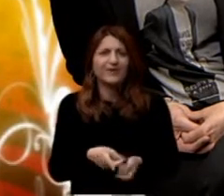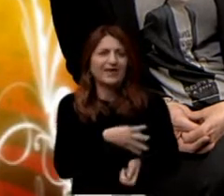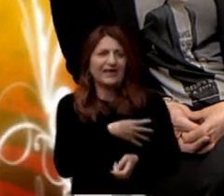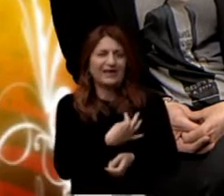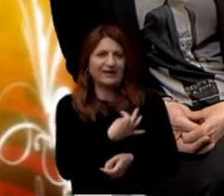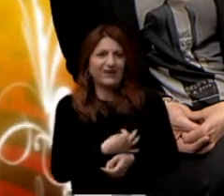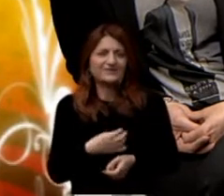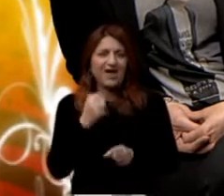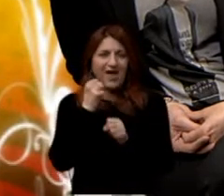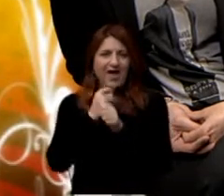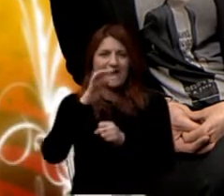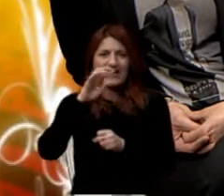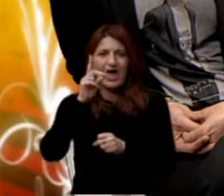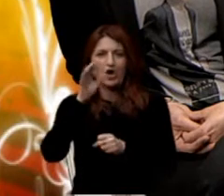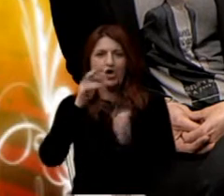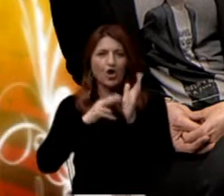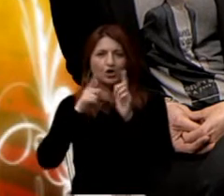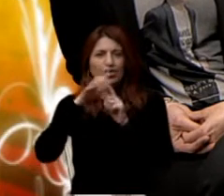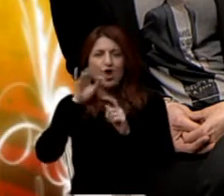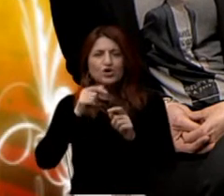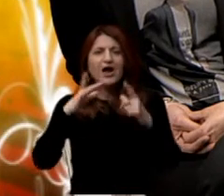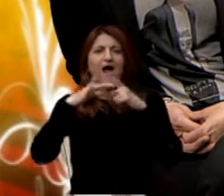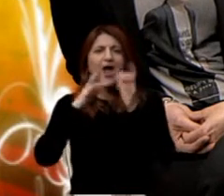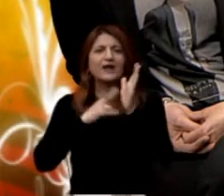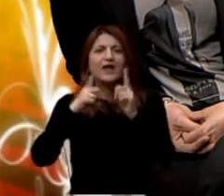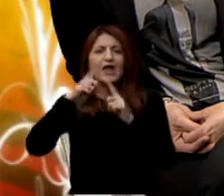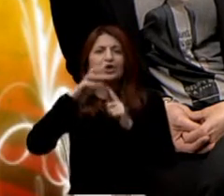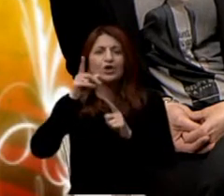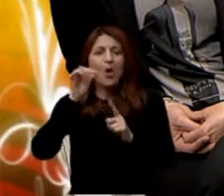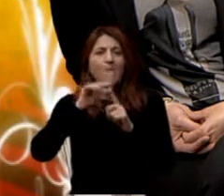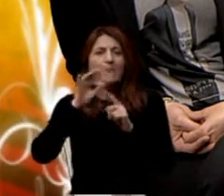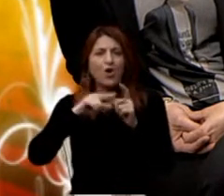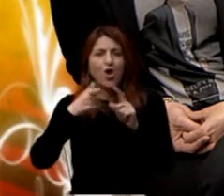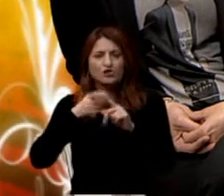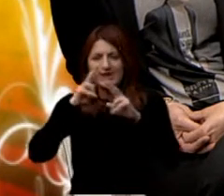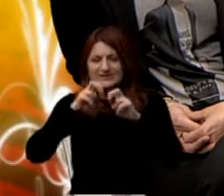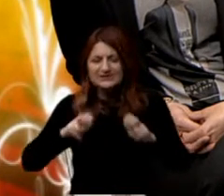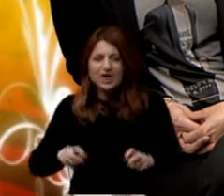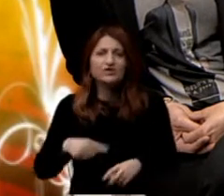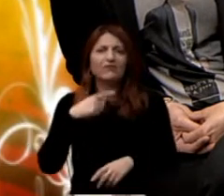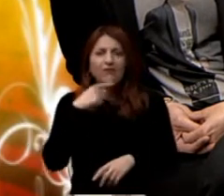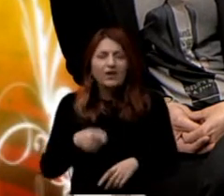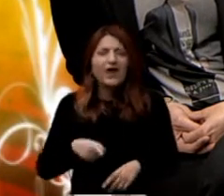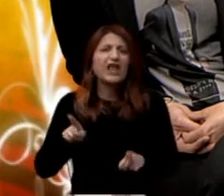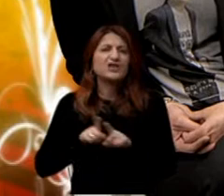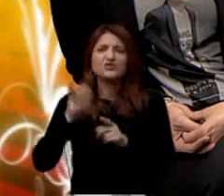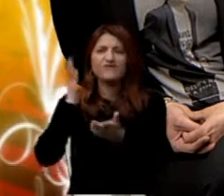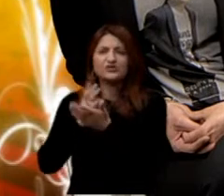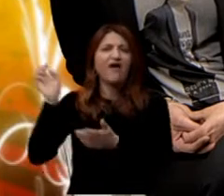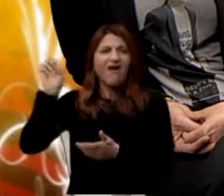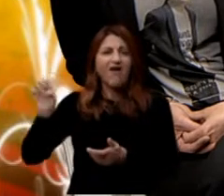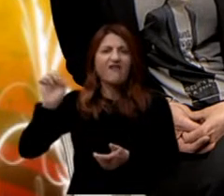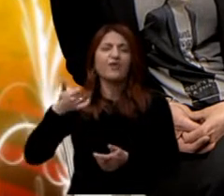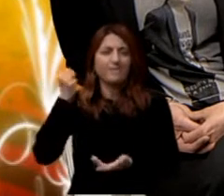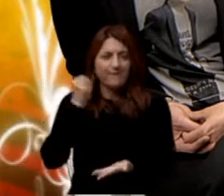hrvatska gerontološko-antropološka istraživanja potvrdila ono što je Europa isto tako